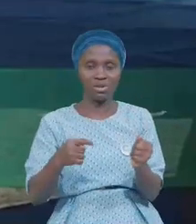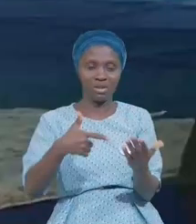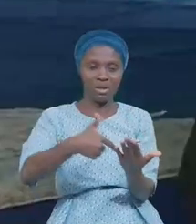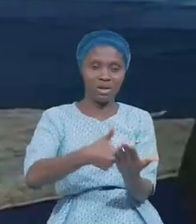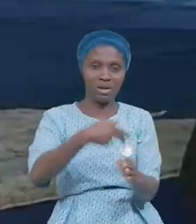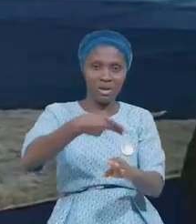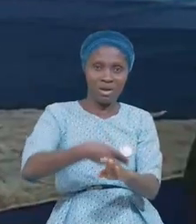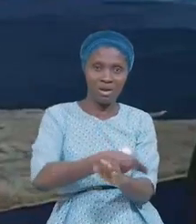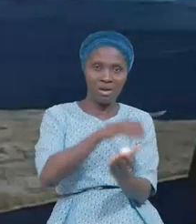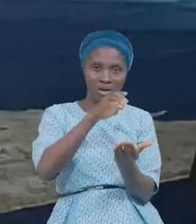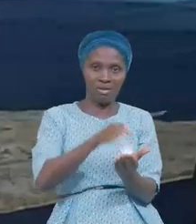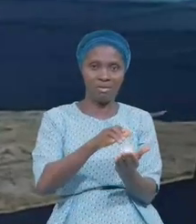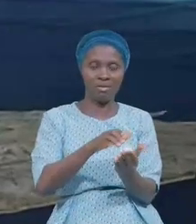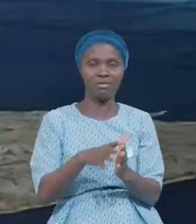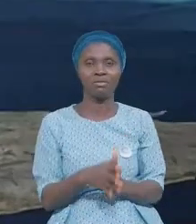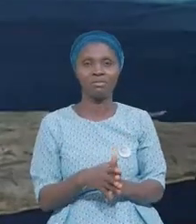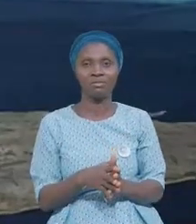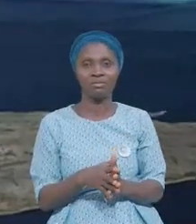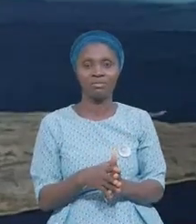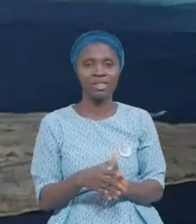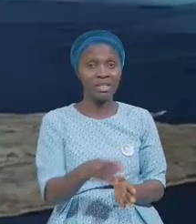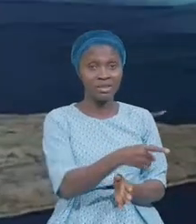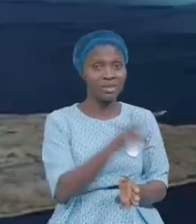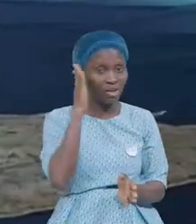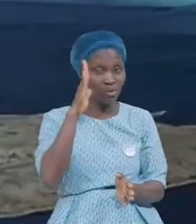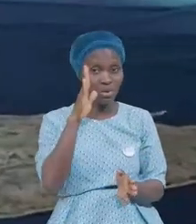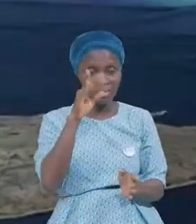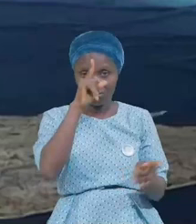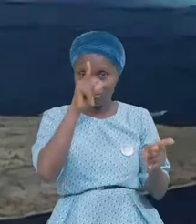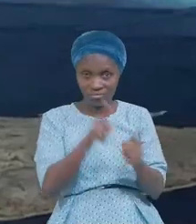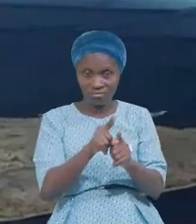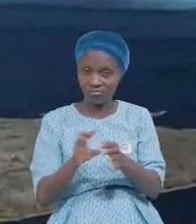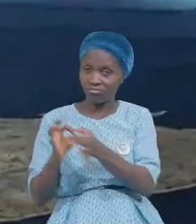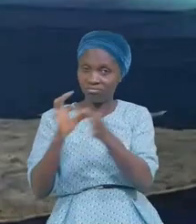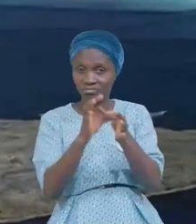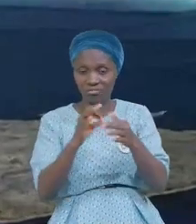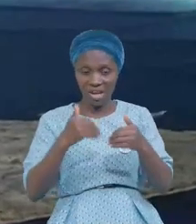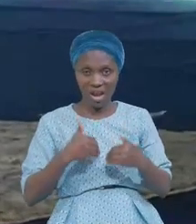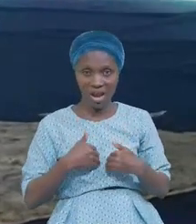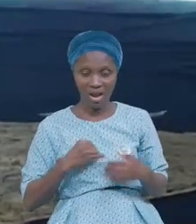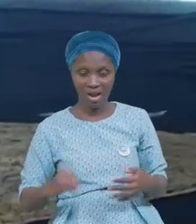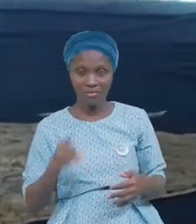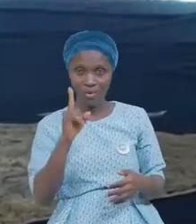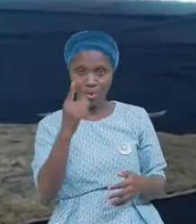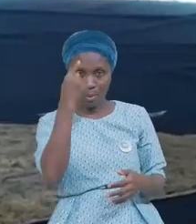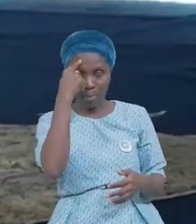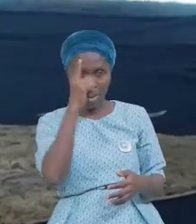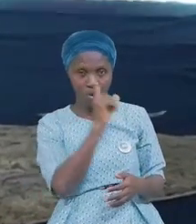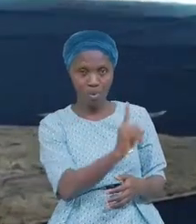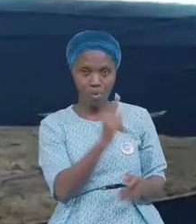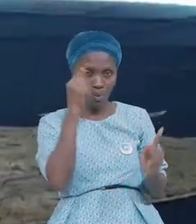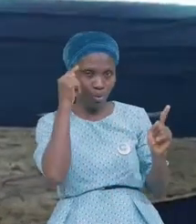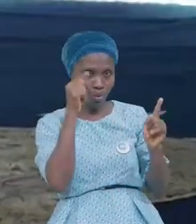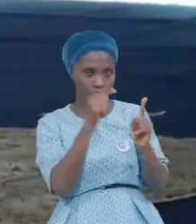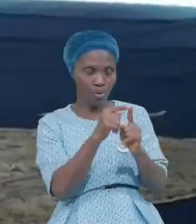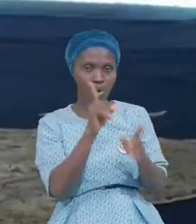Ils combattront, ils vont s'unir. Ils auront un même dessein, ils auront un même but. Ils auront le